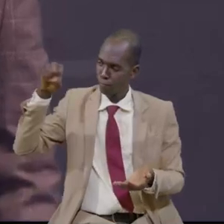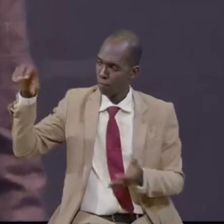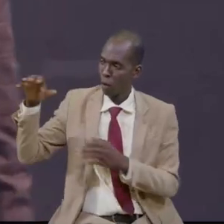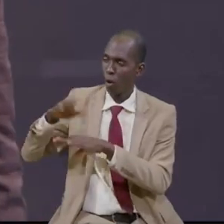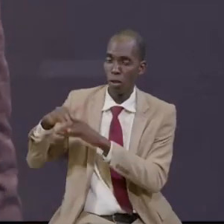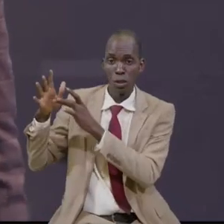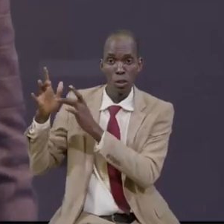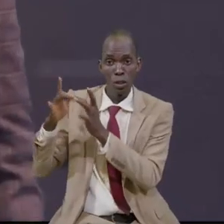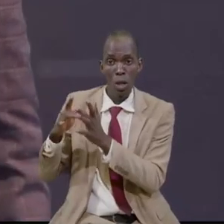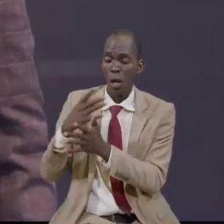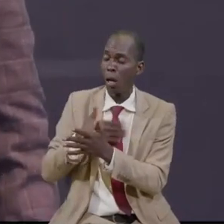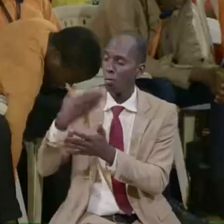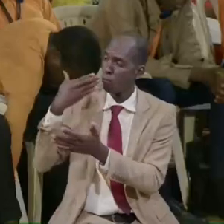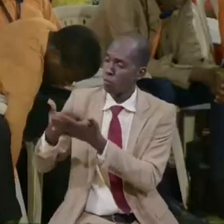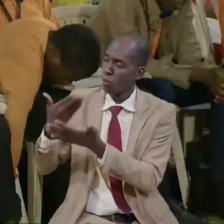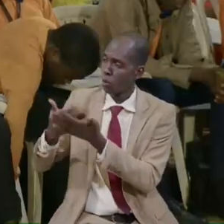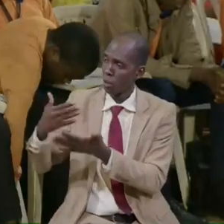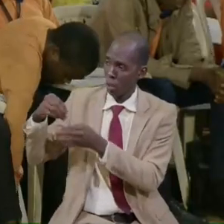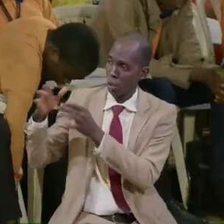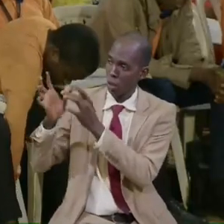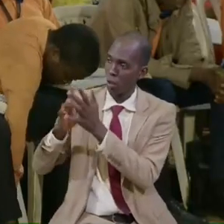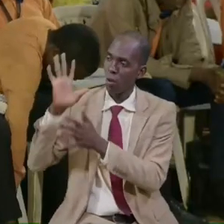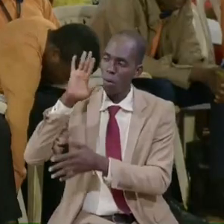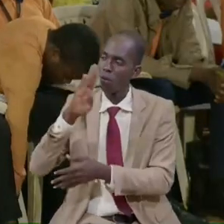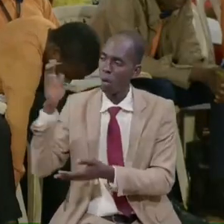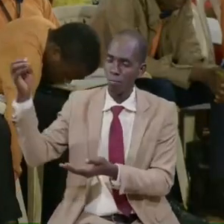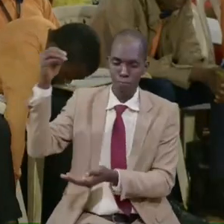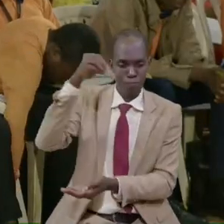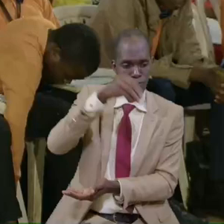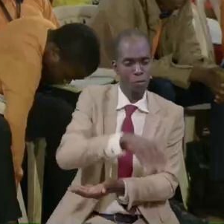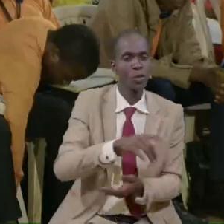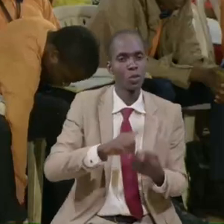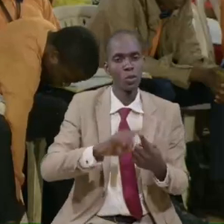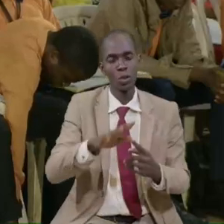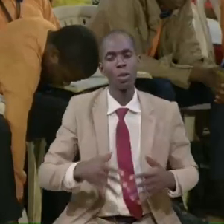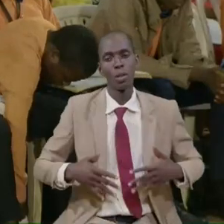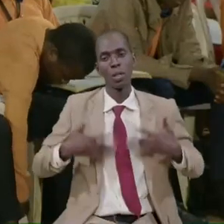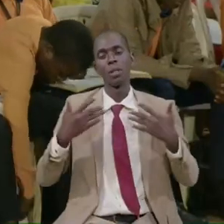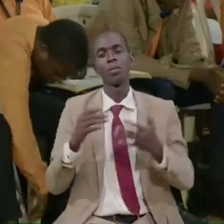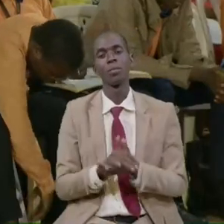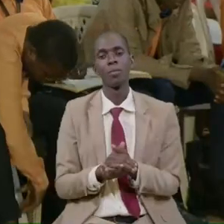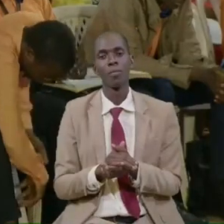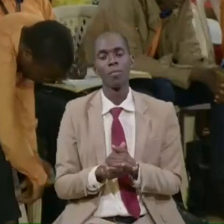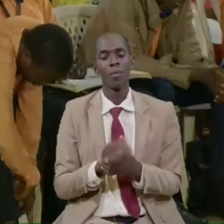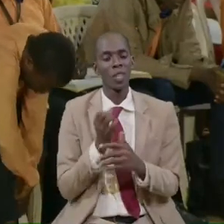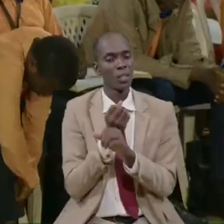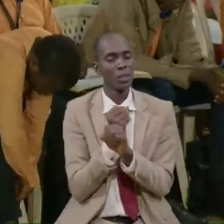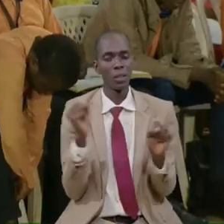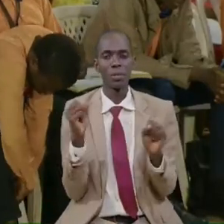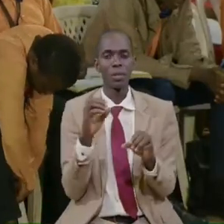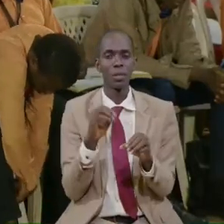faite il mettra sur Jésus et et la bonne chose de Jésus sera mis sur votre compte vous